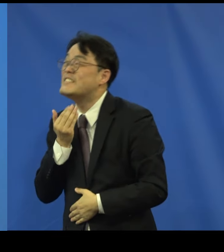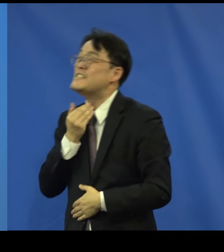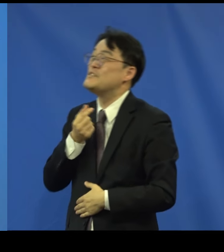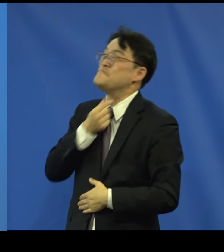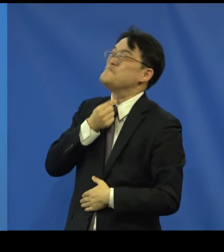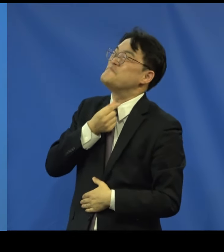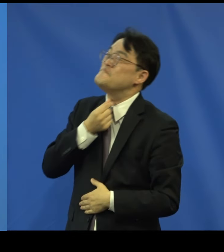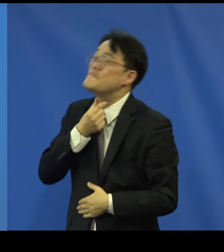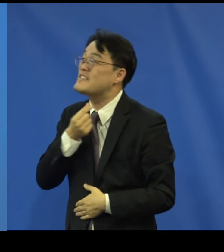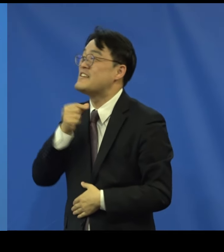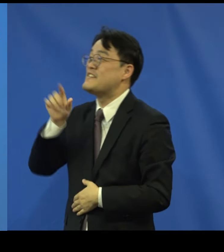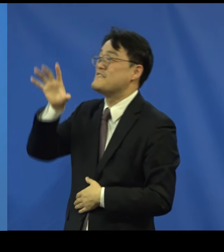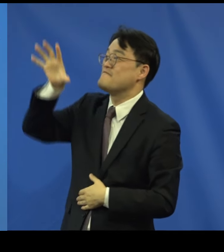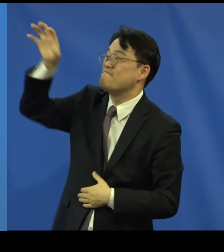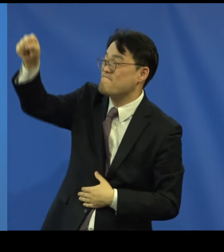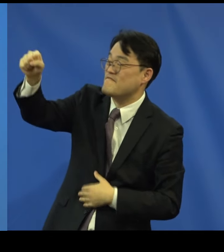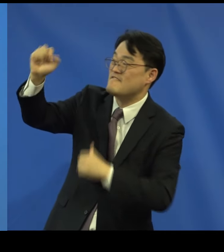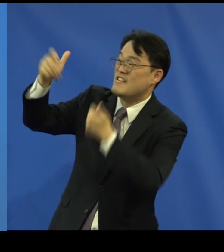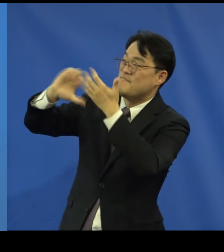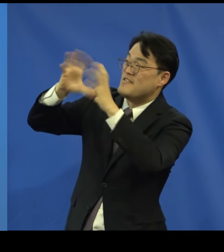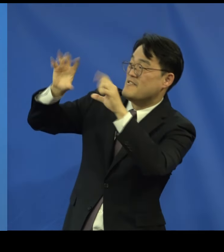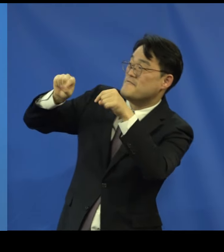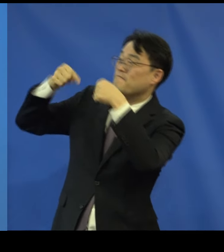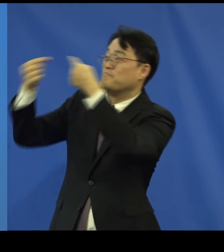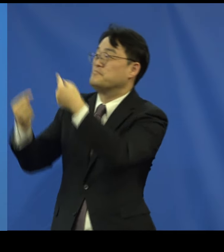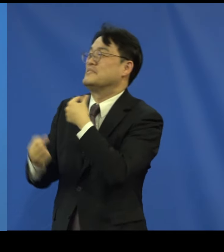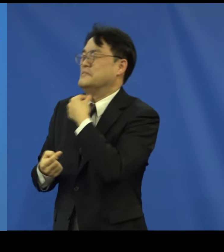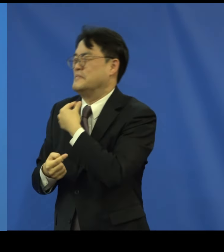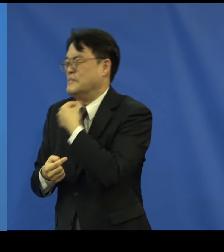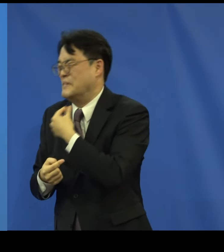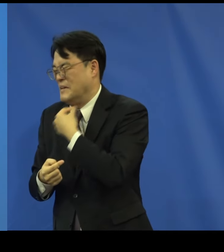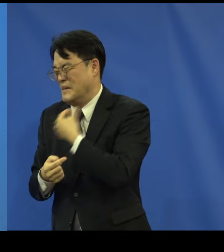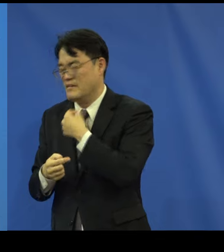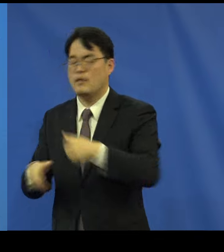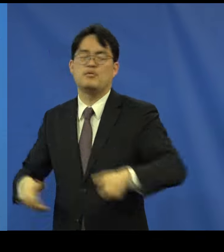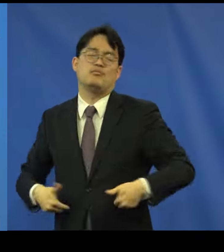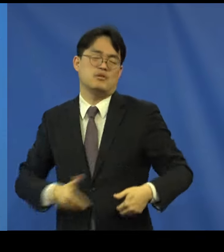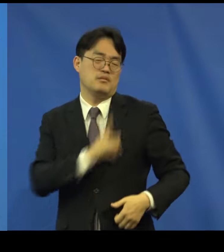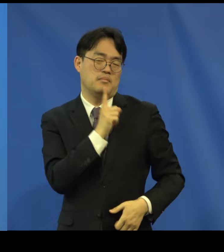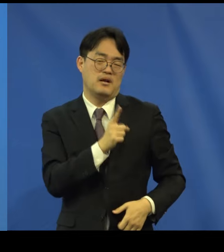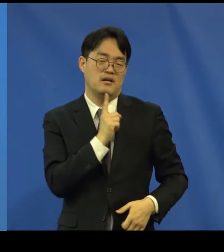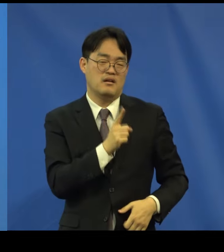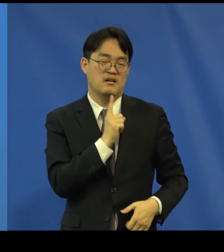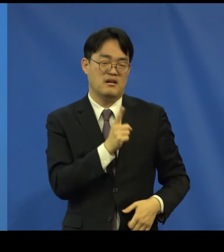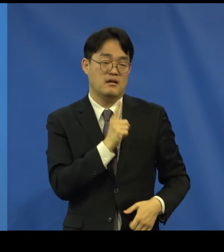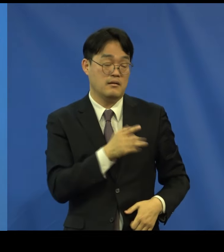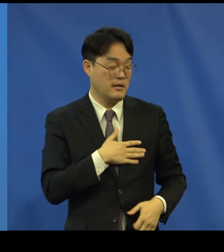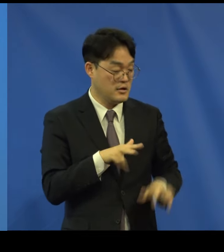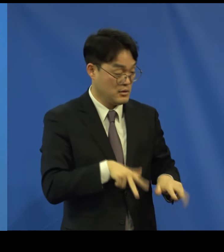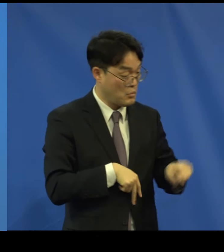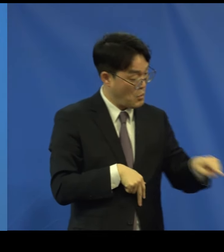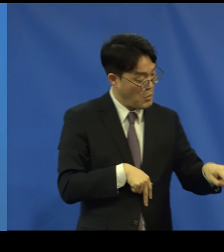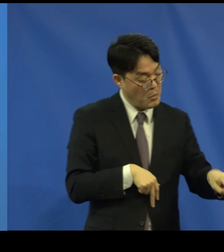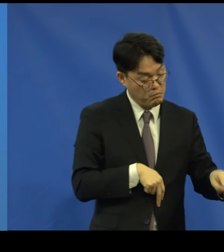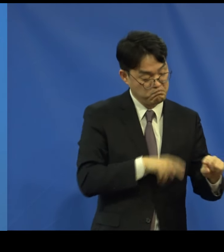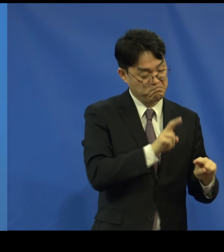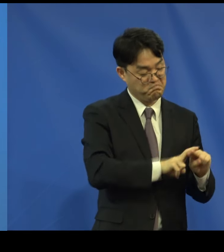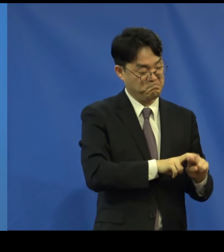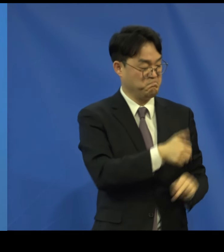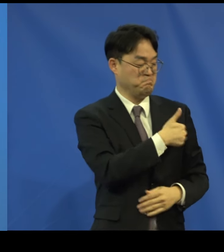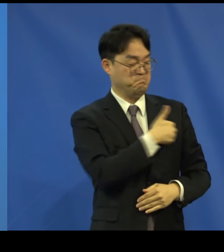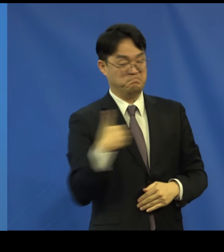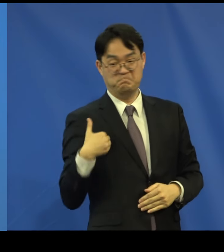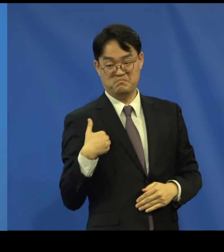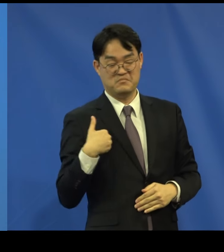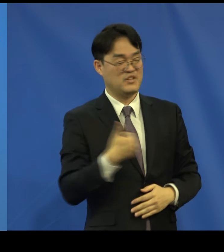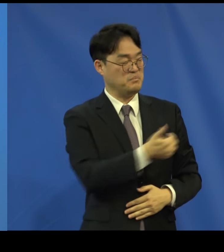손에 쥐면 질수록 우리에게 탄식과 시연을 하게 되는 거예요. 내가 원했던 그 자리, 내가 원했던 그것을 내가 붙잡는 그